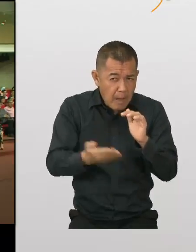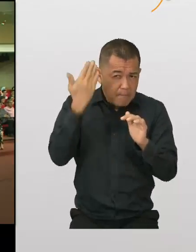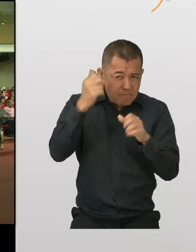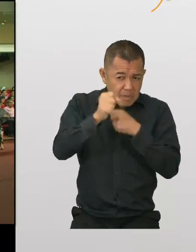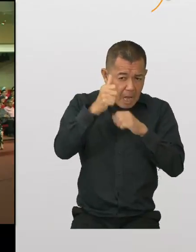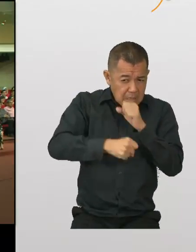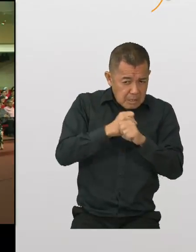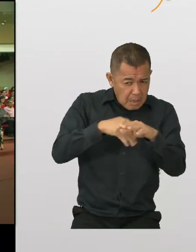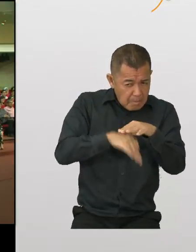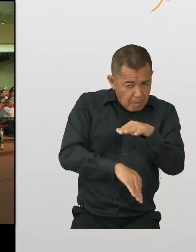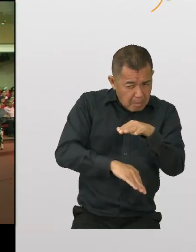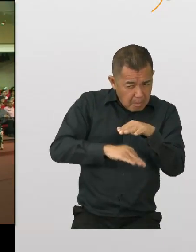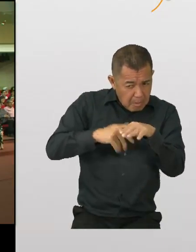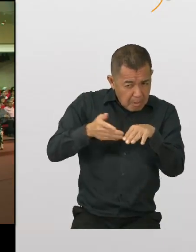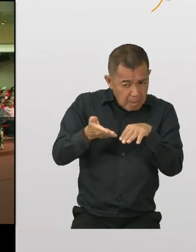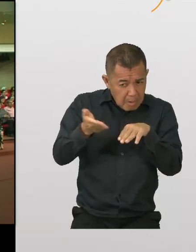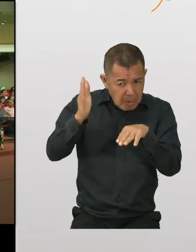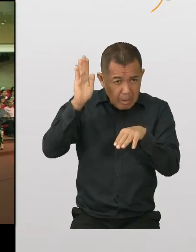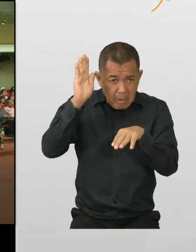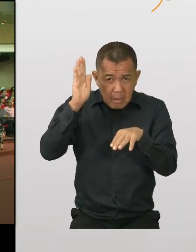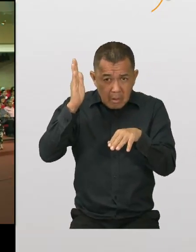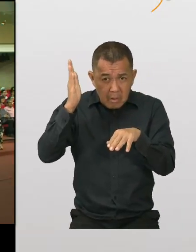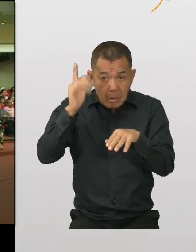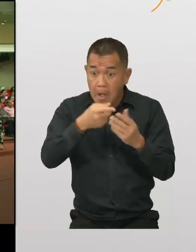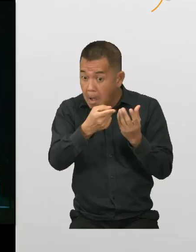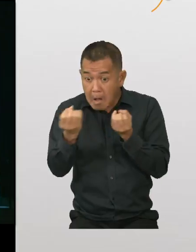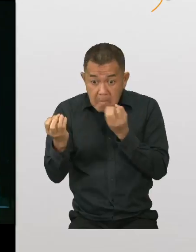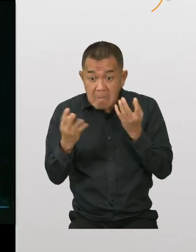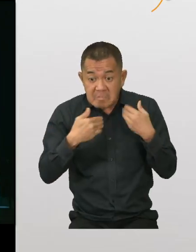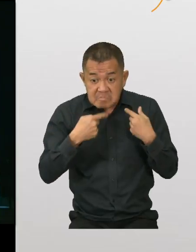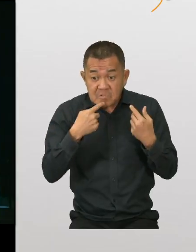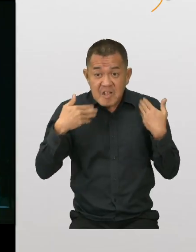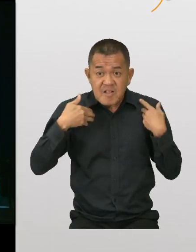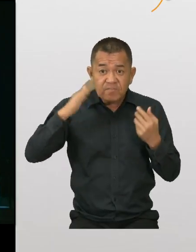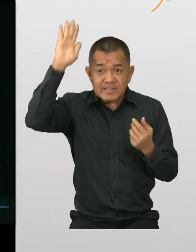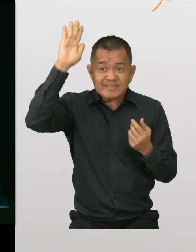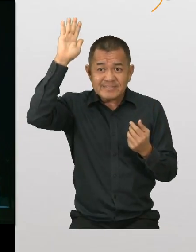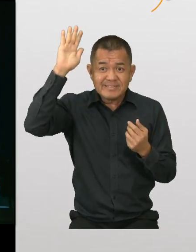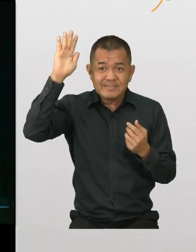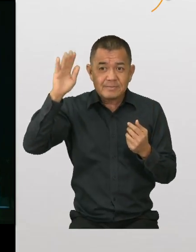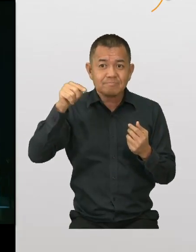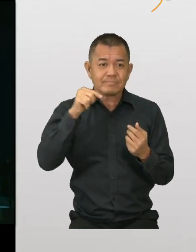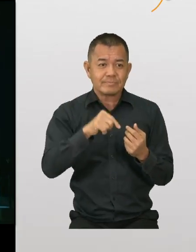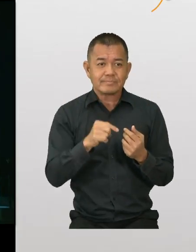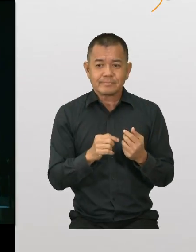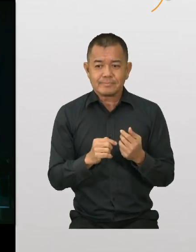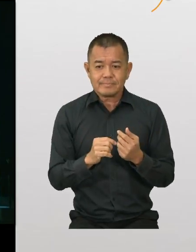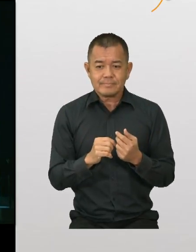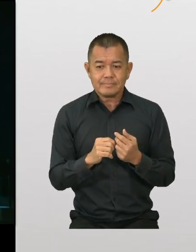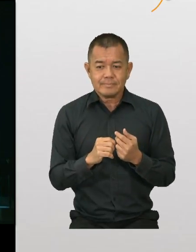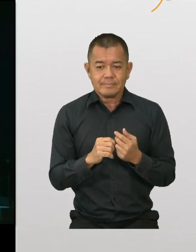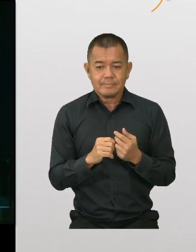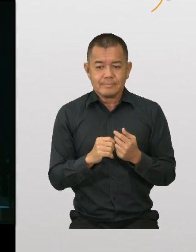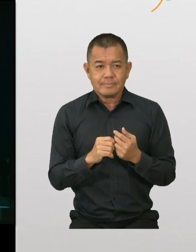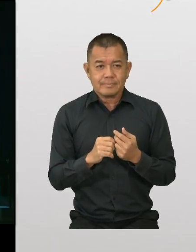人。 Not many people 现在 has 让我们 raised 看看 his or 数 her 据 hand. Let us look at the data. 请看这张图 Let's 表